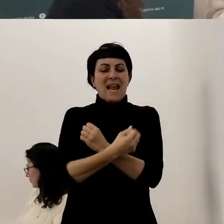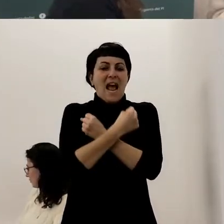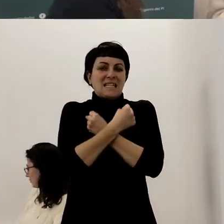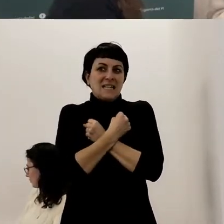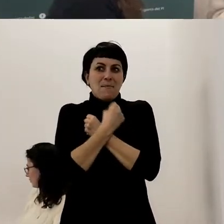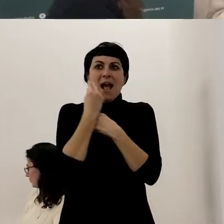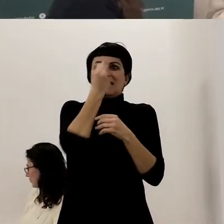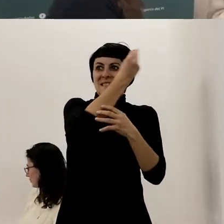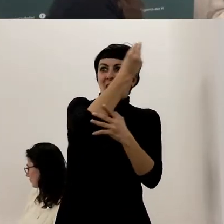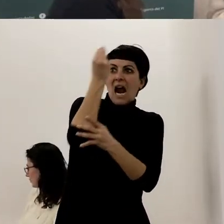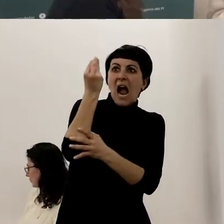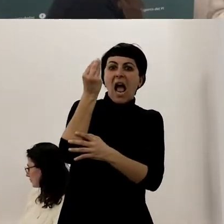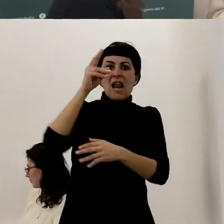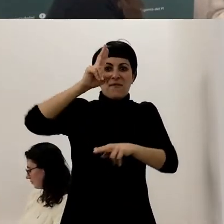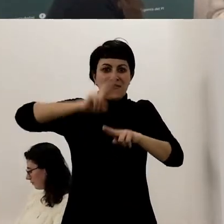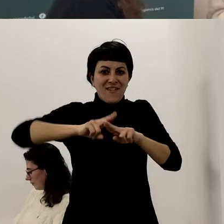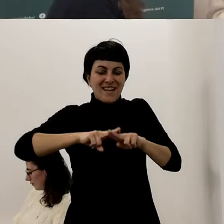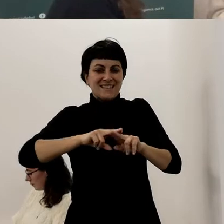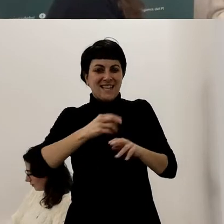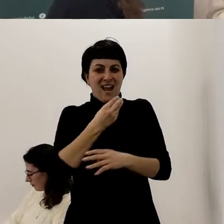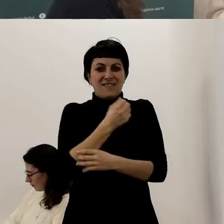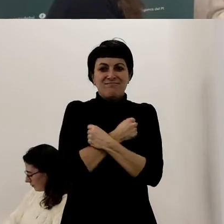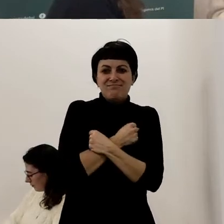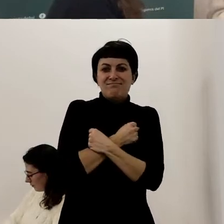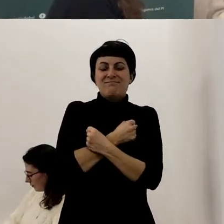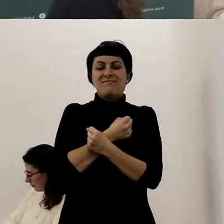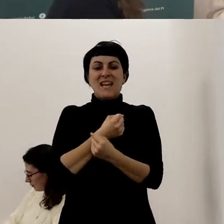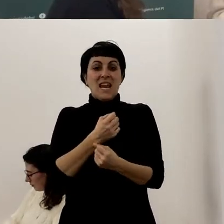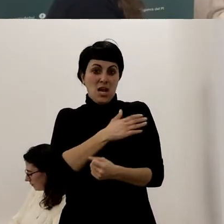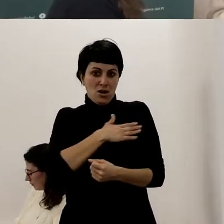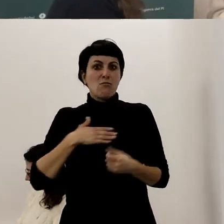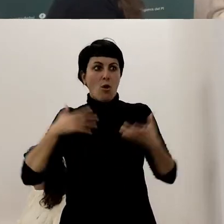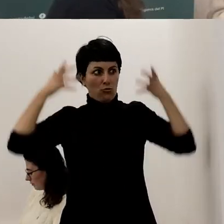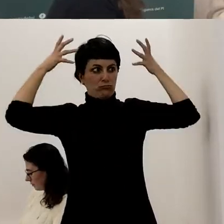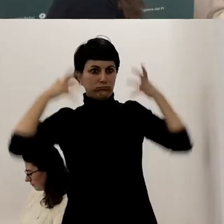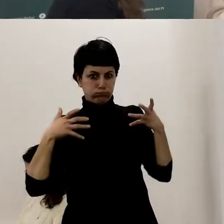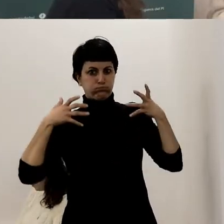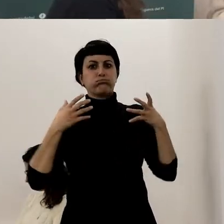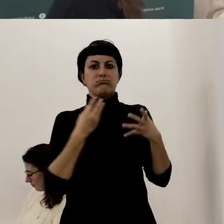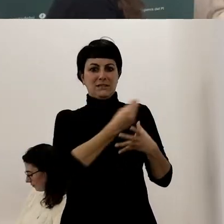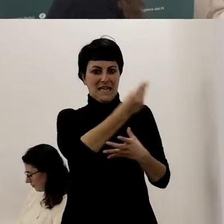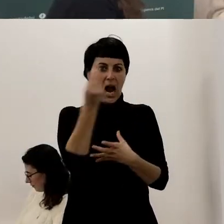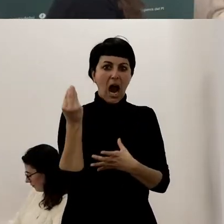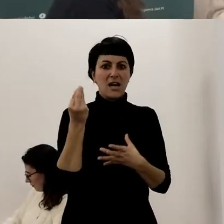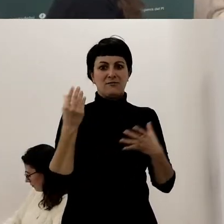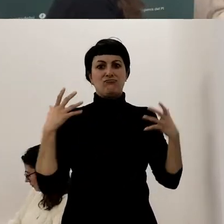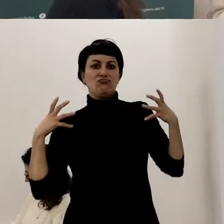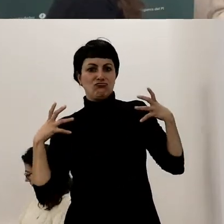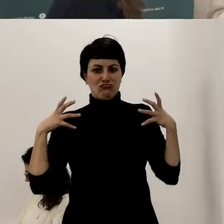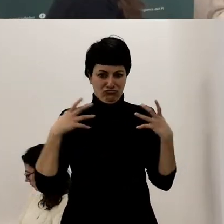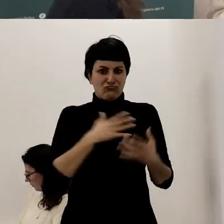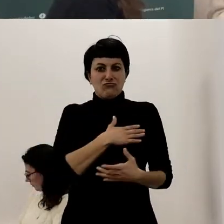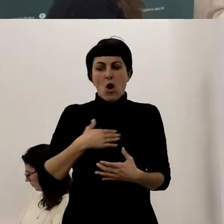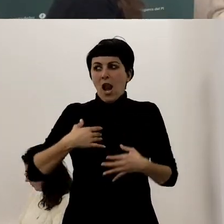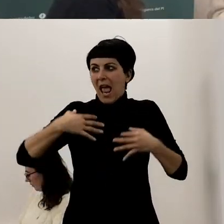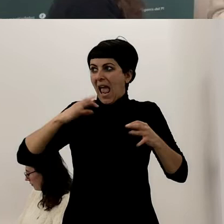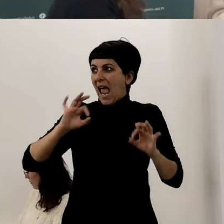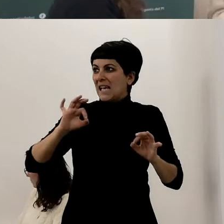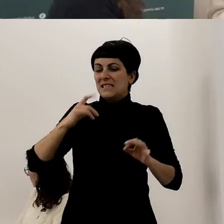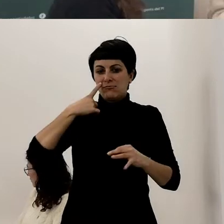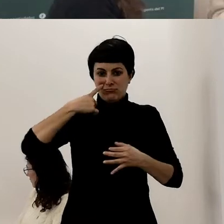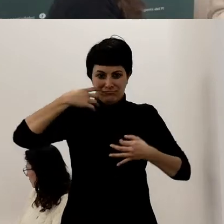gegants, estimar-te la teva festa i voler doncs, ser portadora de gegants entre totes. I és una cosa